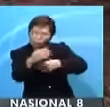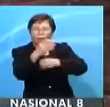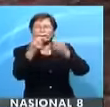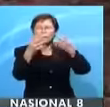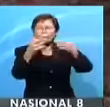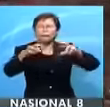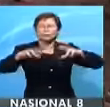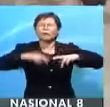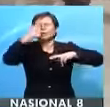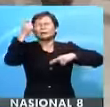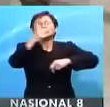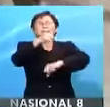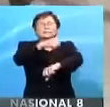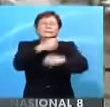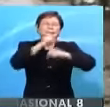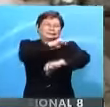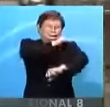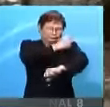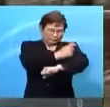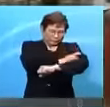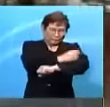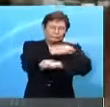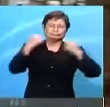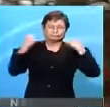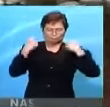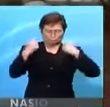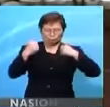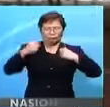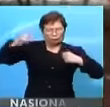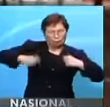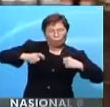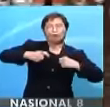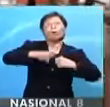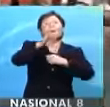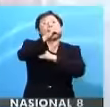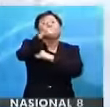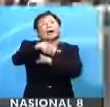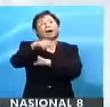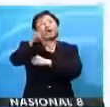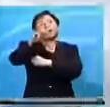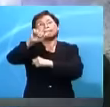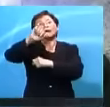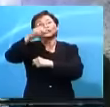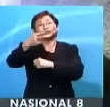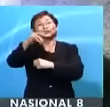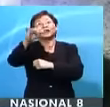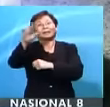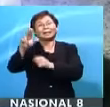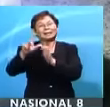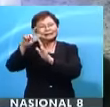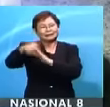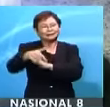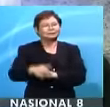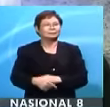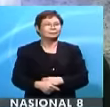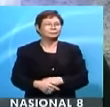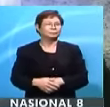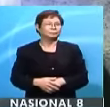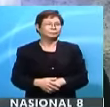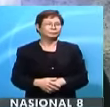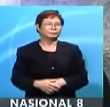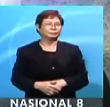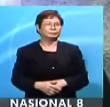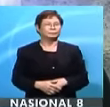berehat kerana tenaga mereka amat diperlukan ketika operasi Masyair nanti. Apabila hampir tempoh untuk mereka berangkat